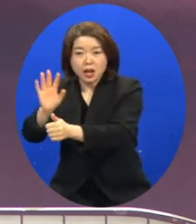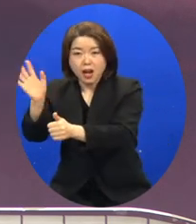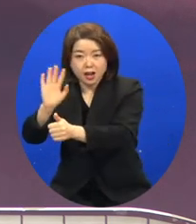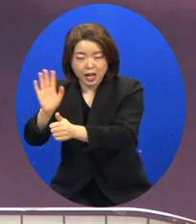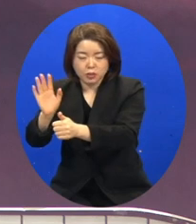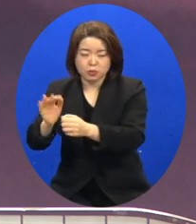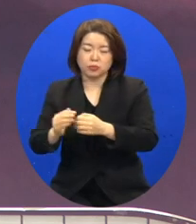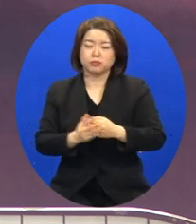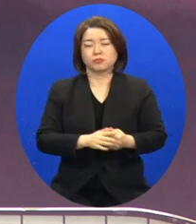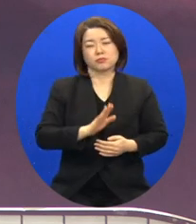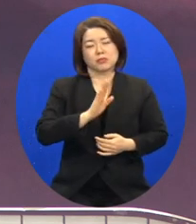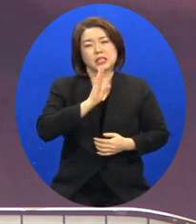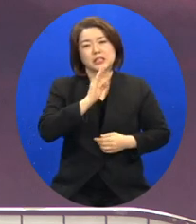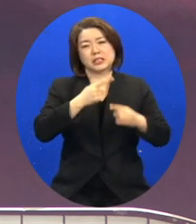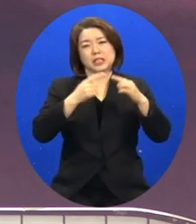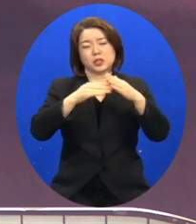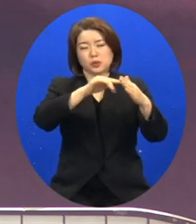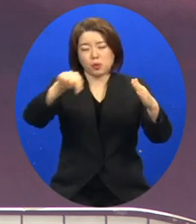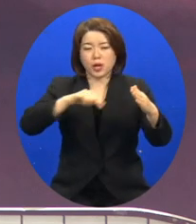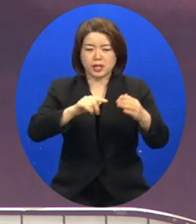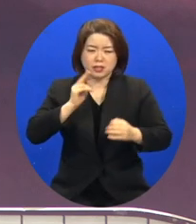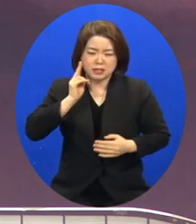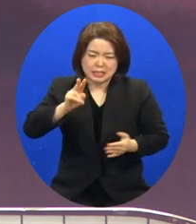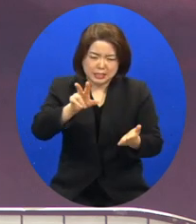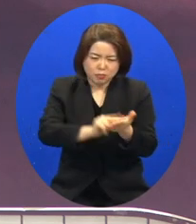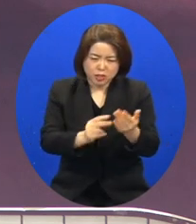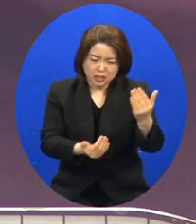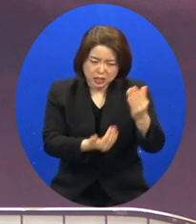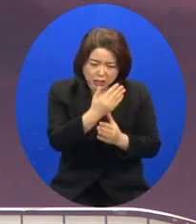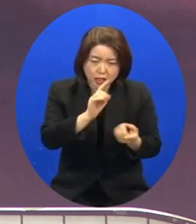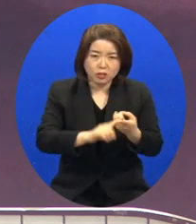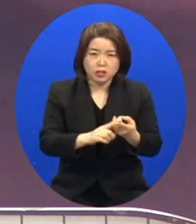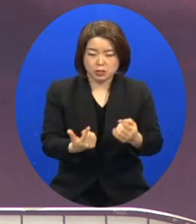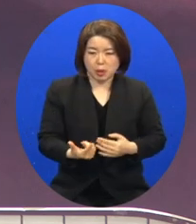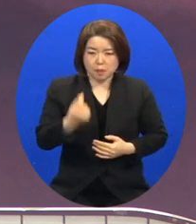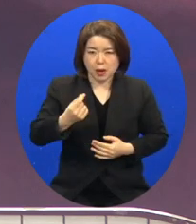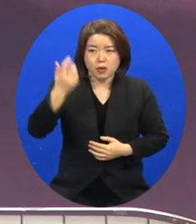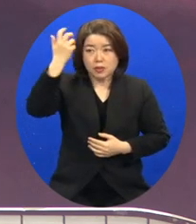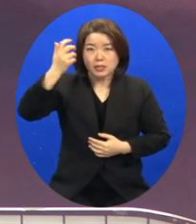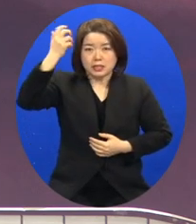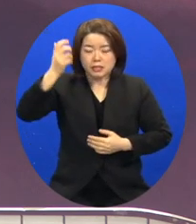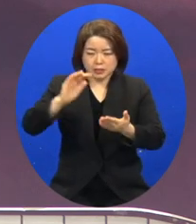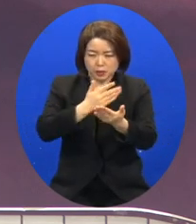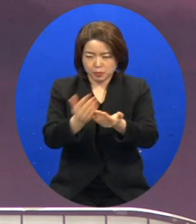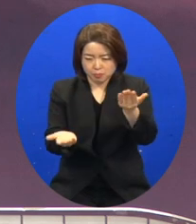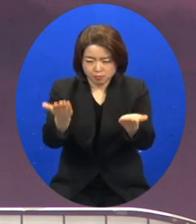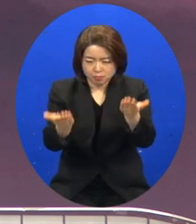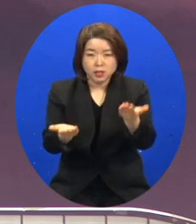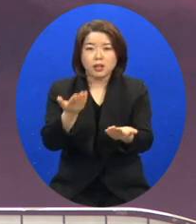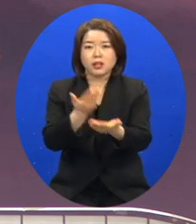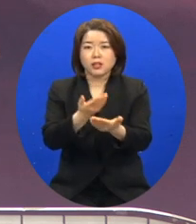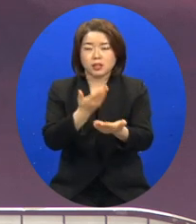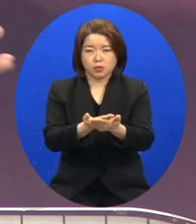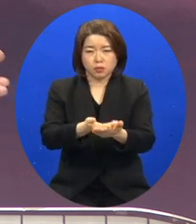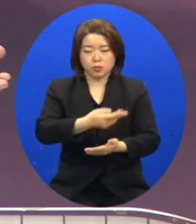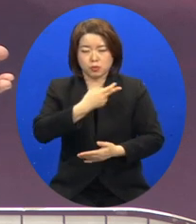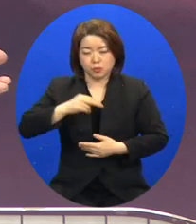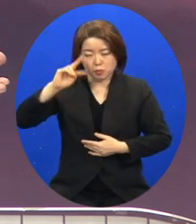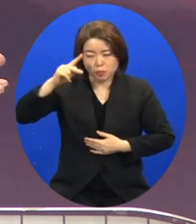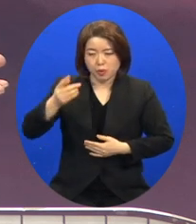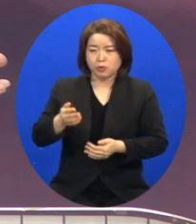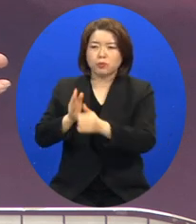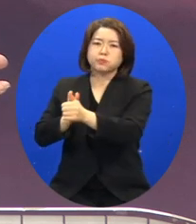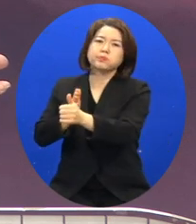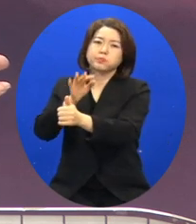진짜 교회 안에 심각한 문제가 생기는 것에 대해서 빨리 영적인 분배를 해 달라고 사도 바울에게 요청한